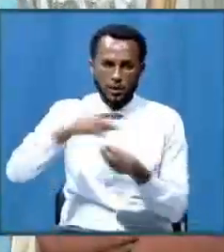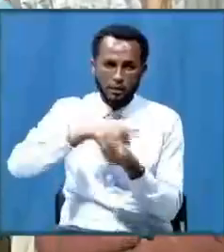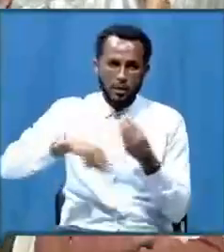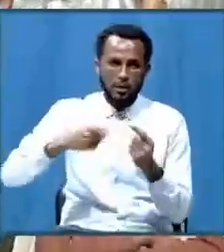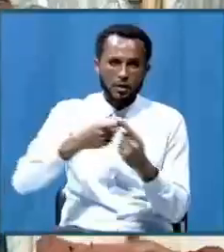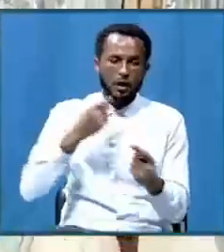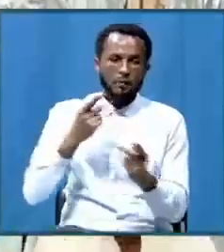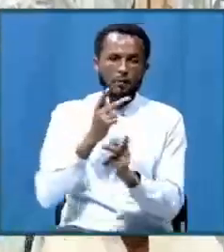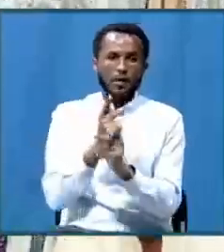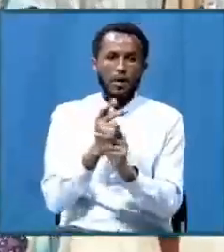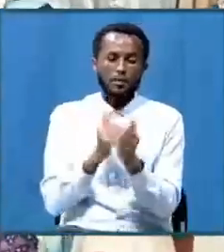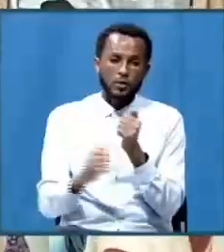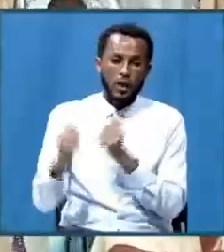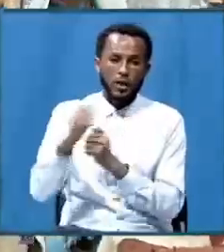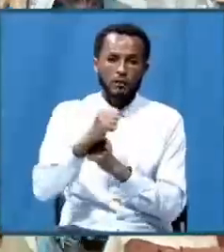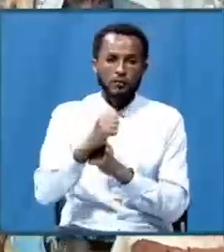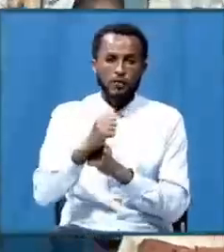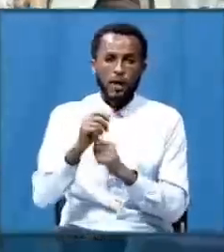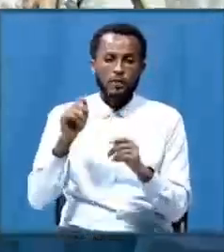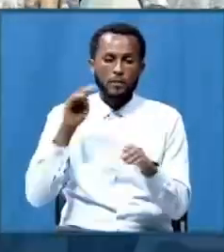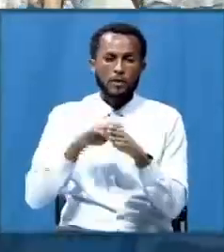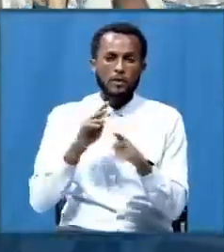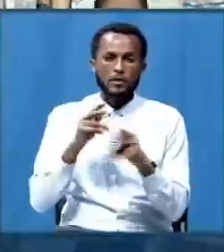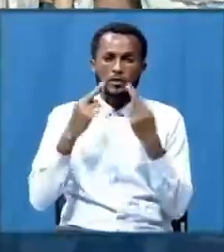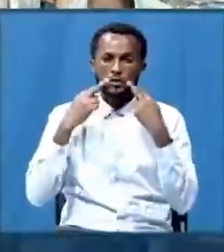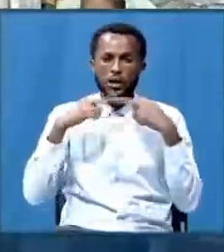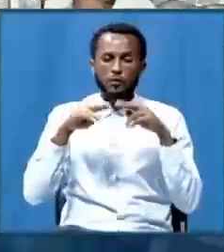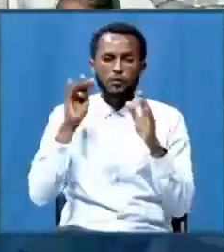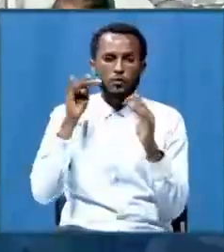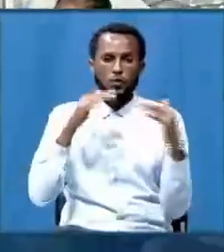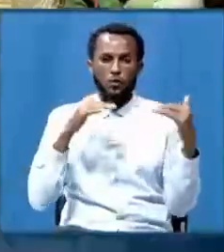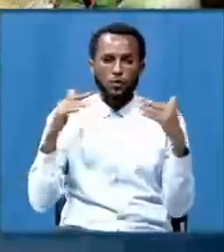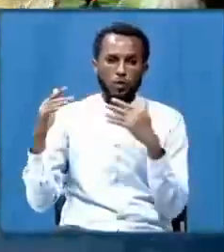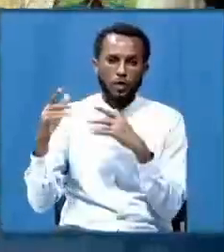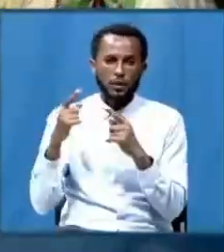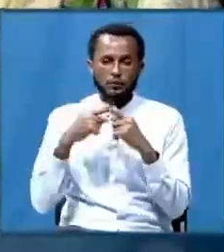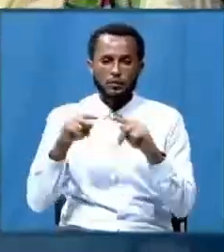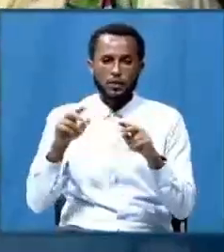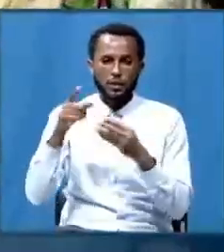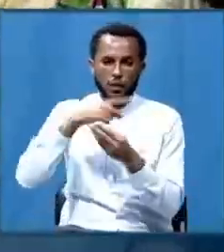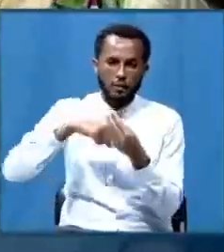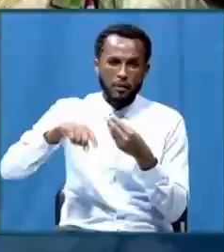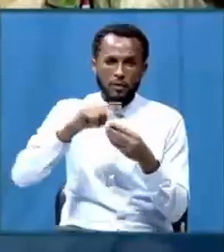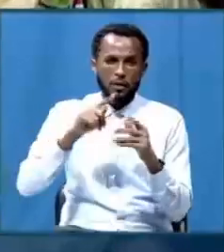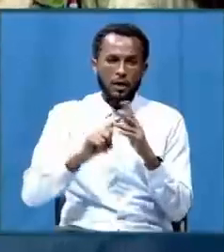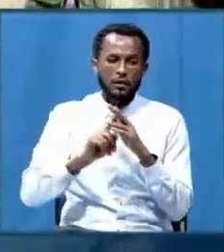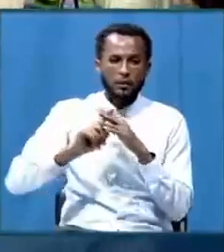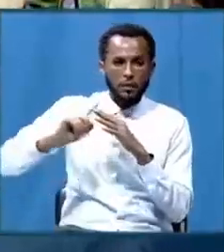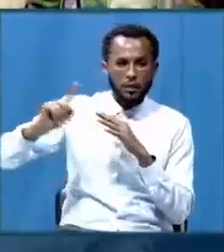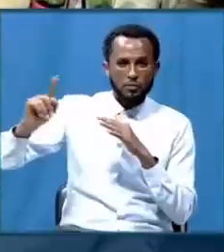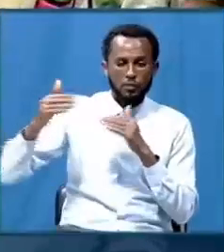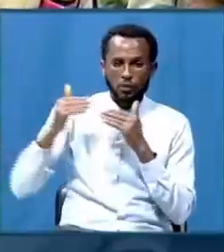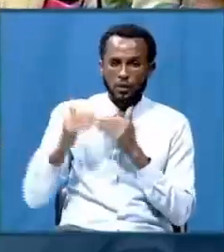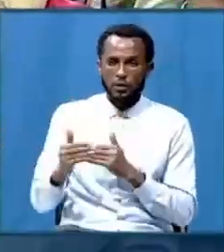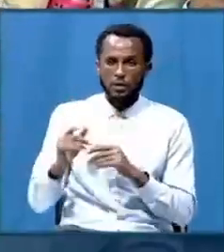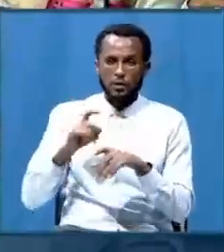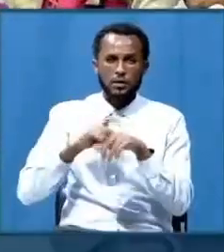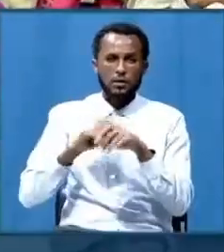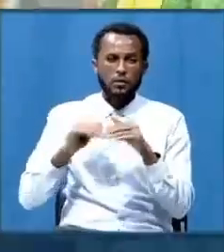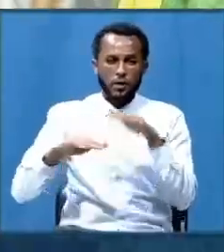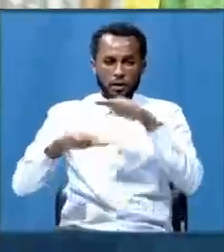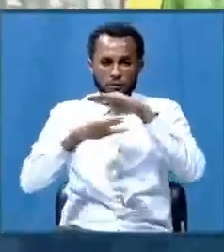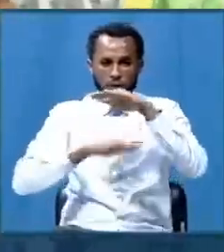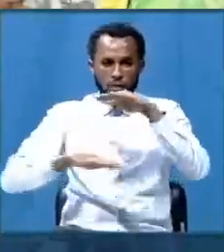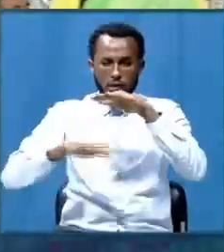ካብ ምሕላው ብዘለለ ብሰንኪ ኣብ ልዕሊ ህዝቢ ትግራይ ዝተኣወጀ ኩናት ካብ ዝተፈላለዩ ከባብታት ትግራይ ዝተመዛበሉ ወገናት ግዜያዊ